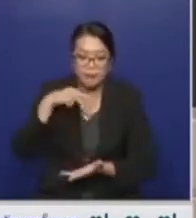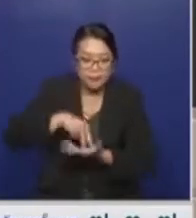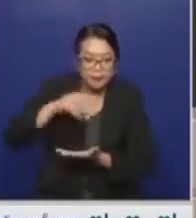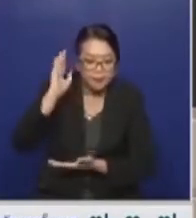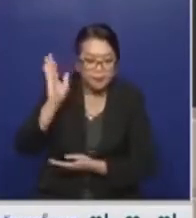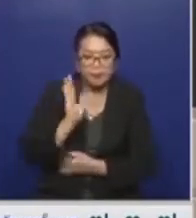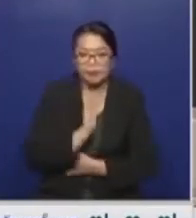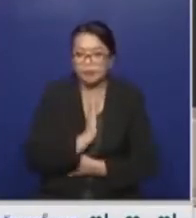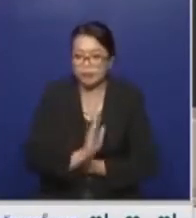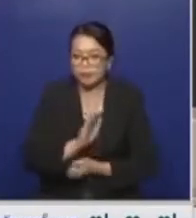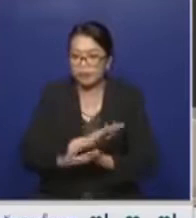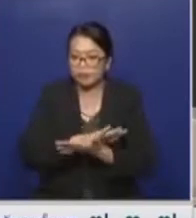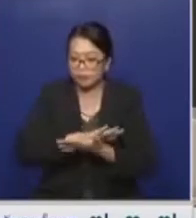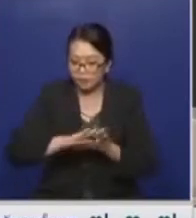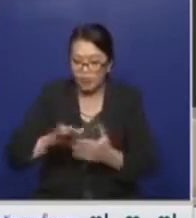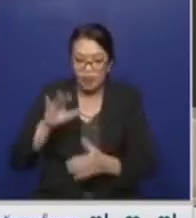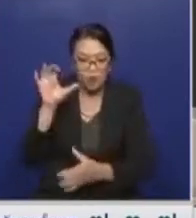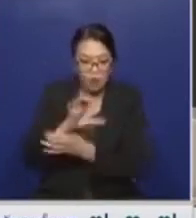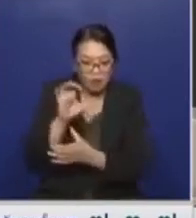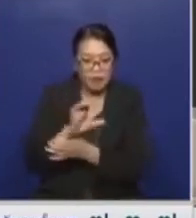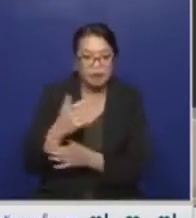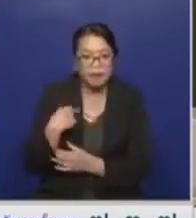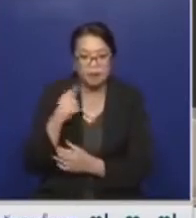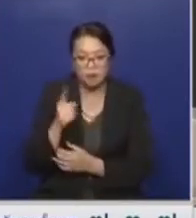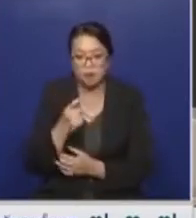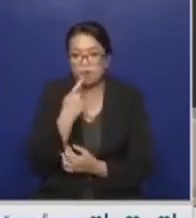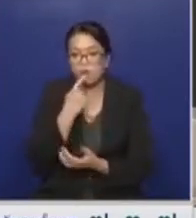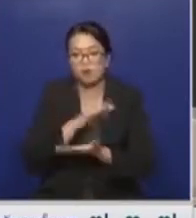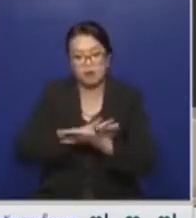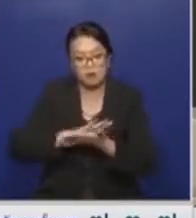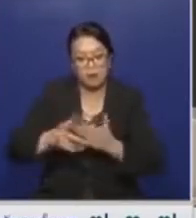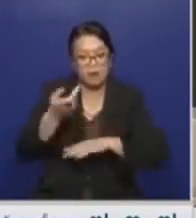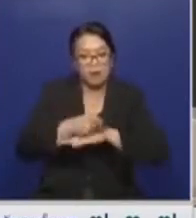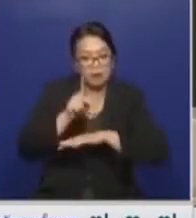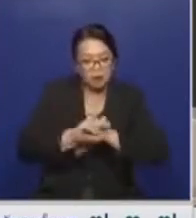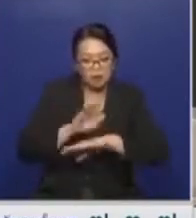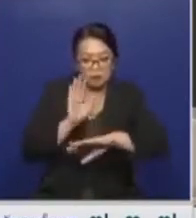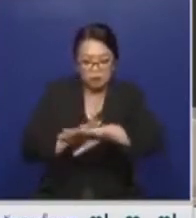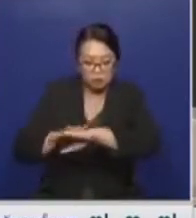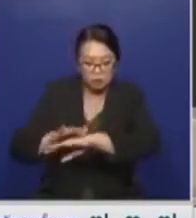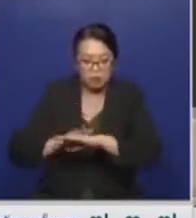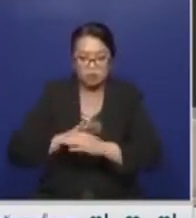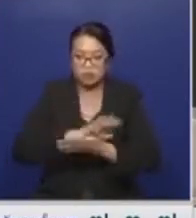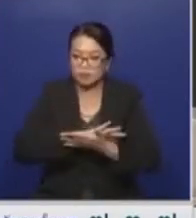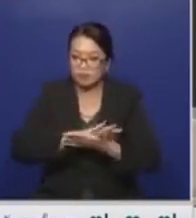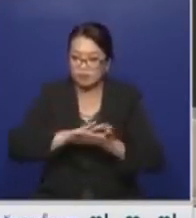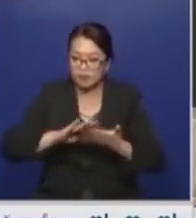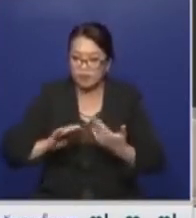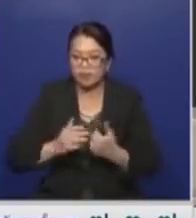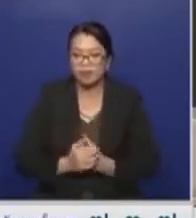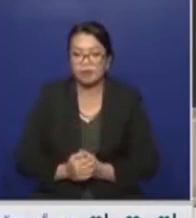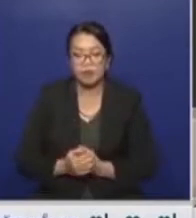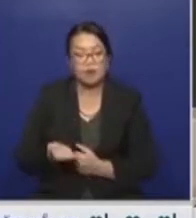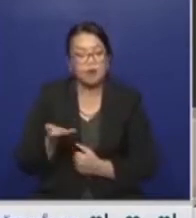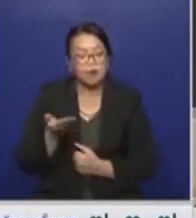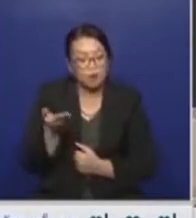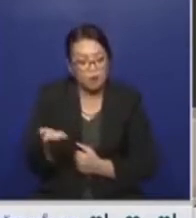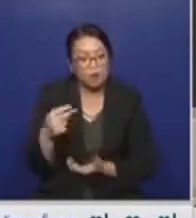ข้อบังในการประชุมเนี่ยมันมีข้อบังคับอยู่ครับประธานก็จำเป็นต้องดูแลเพื่อให้เป็นไปตามนั้นแต่ยังต้องขอร้